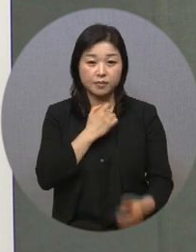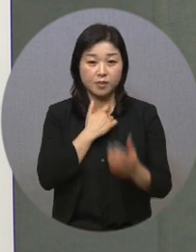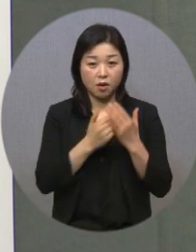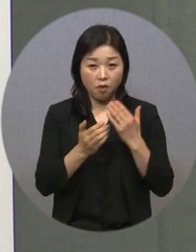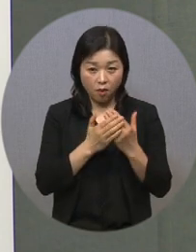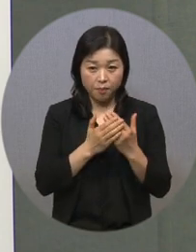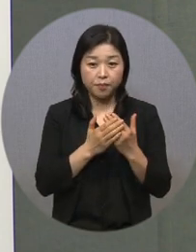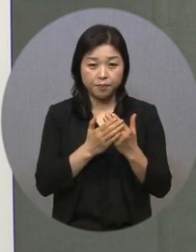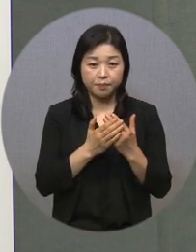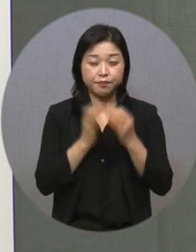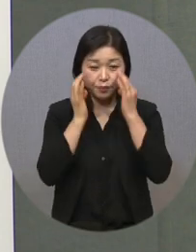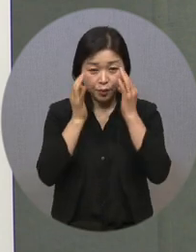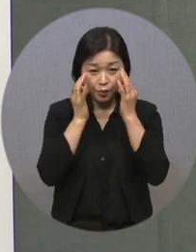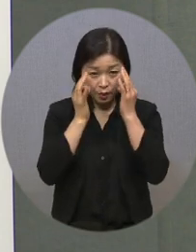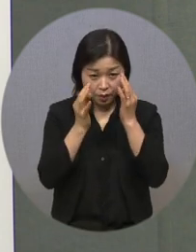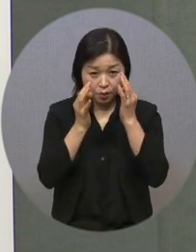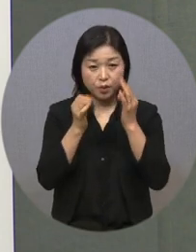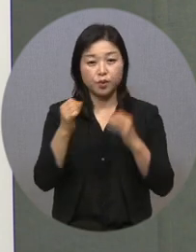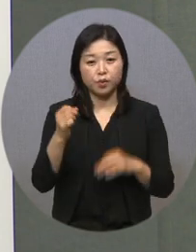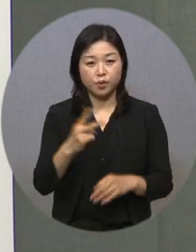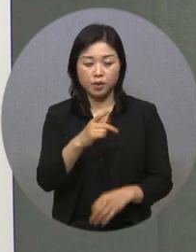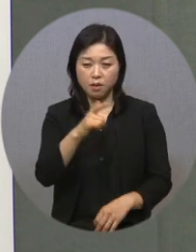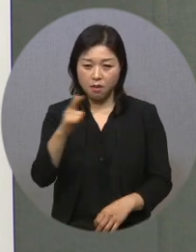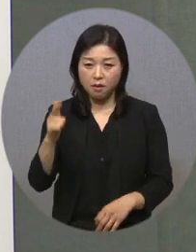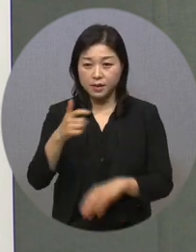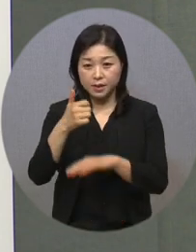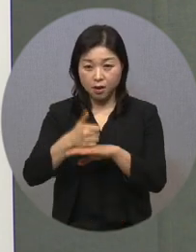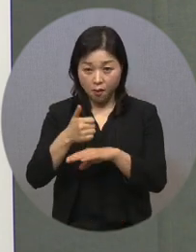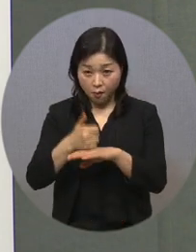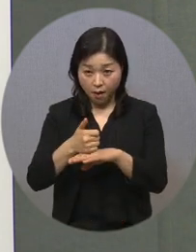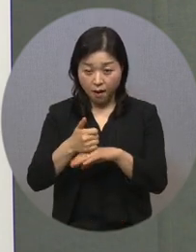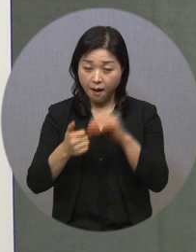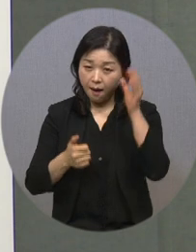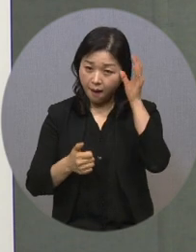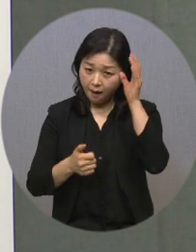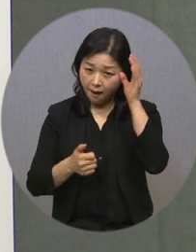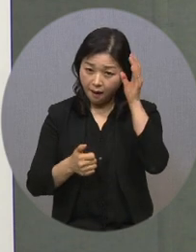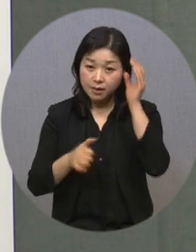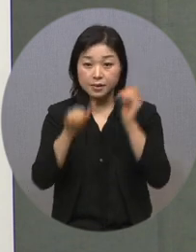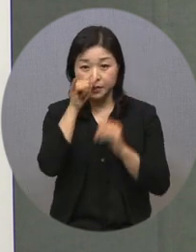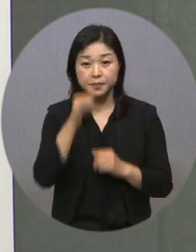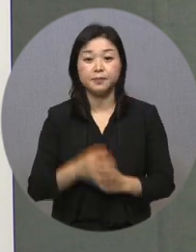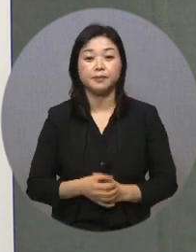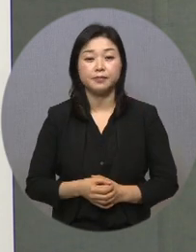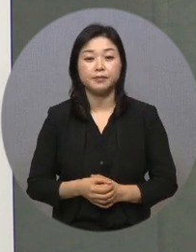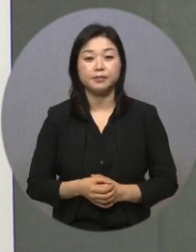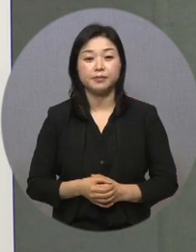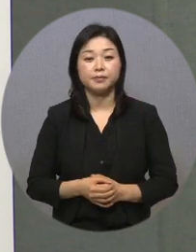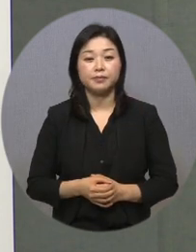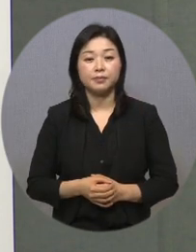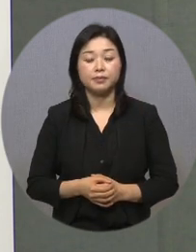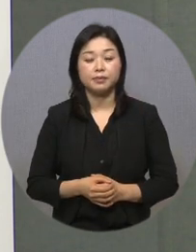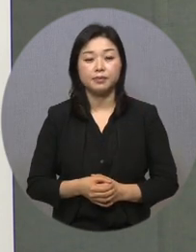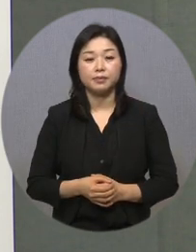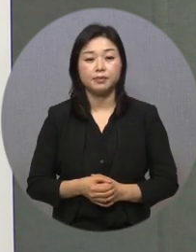통해서 노력도 하고 거기에 따른 여러 가지 결과를 기대하죠. 그런가 하면 어떤